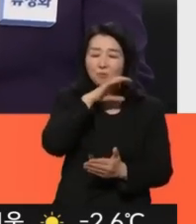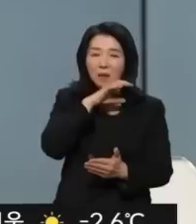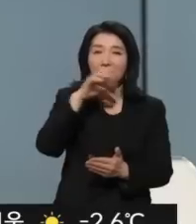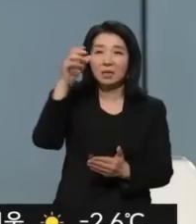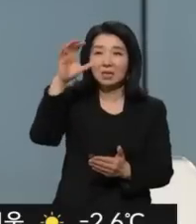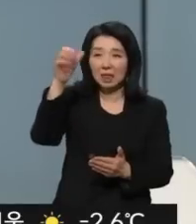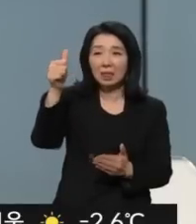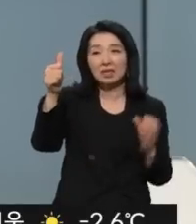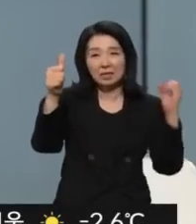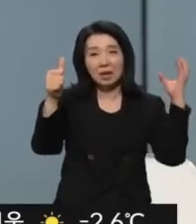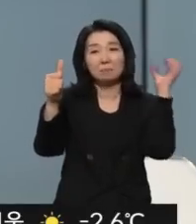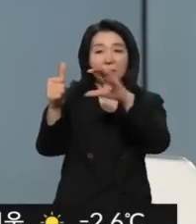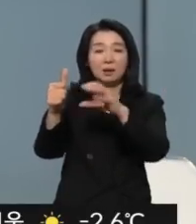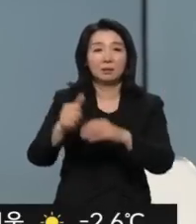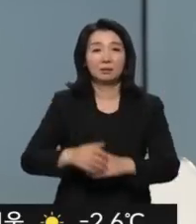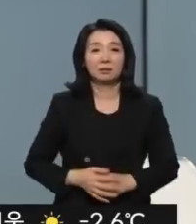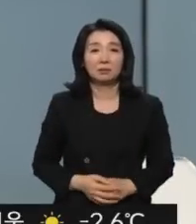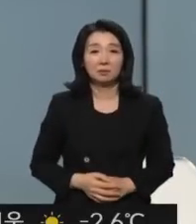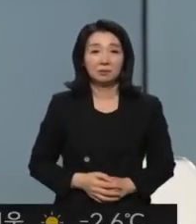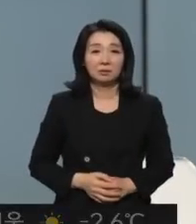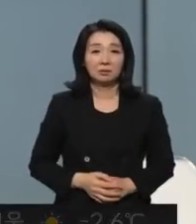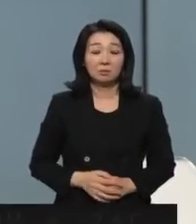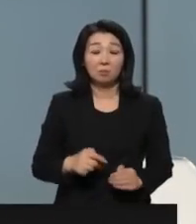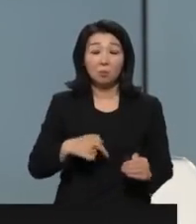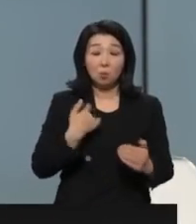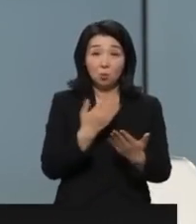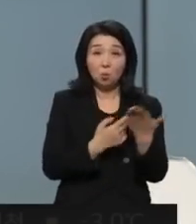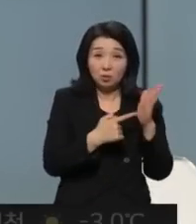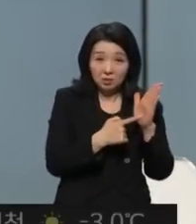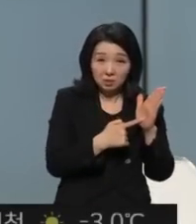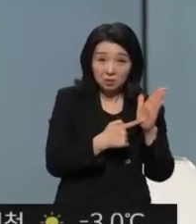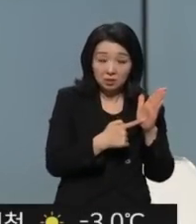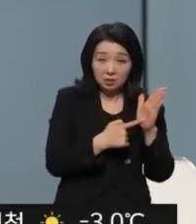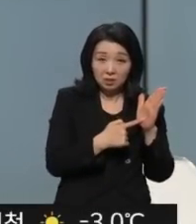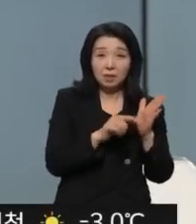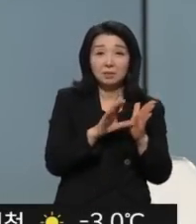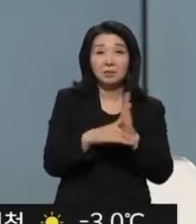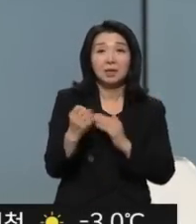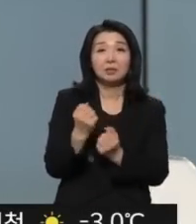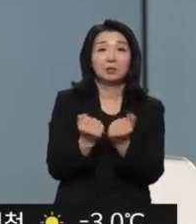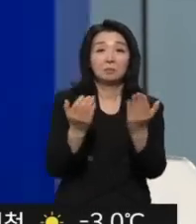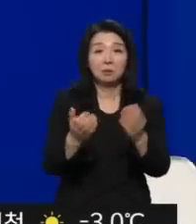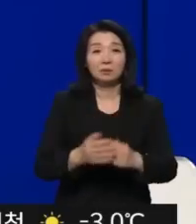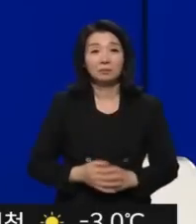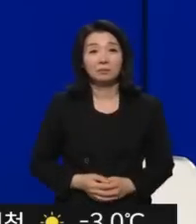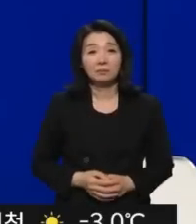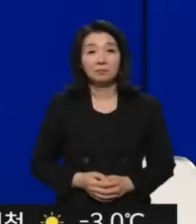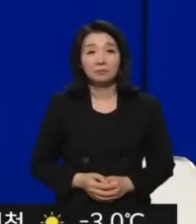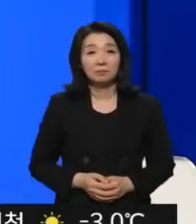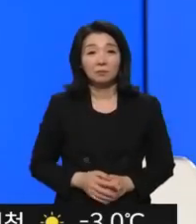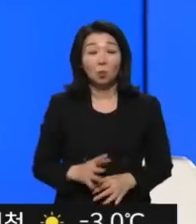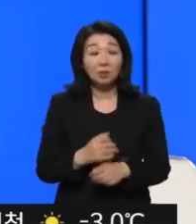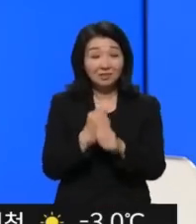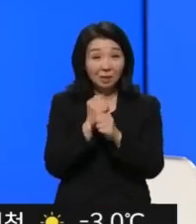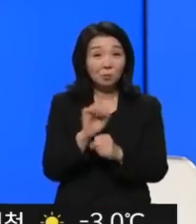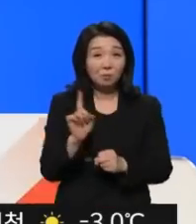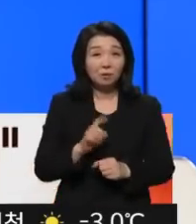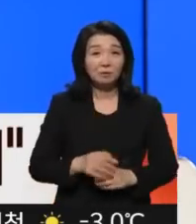네, 자 좋습니다. 뭐 본인의 또 공식적인 입장이 나오면 저희가 다시 한번 얘기를 해보는 걸 하고요. 주민 제목은 이렇게